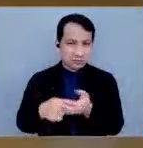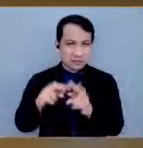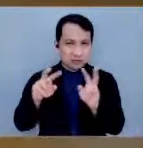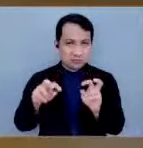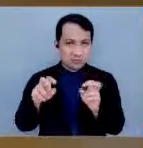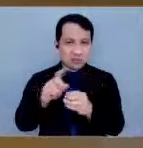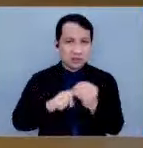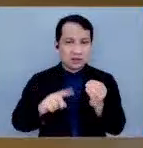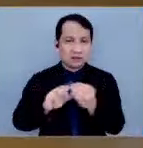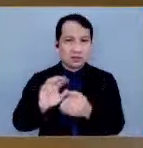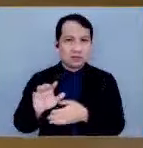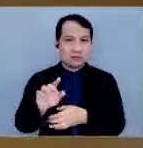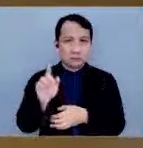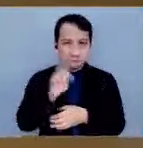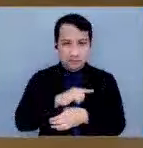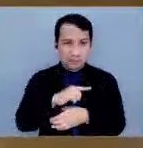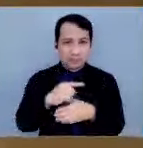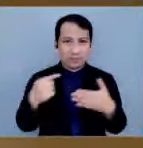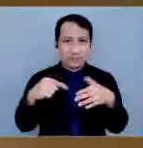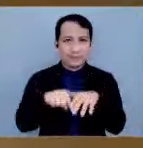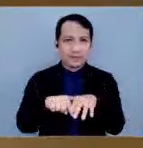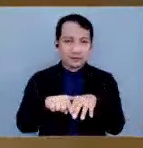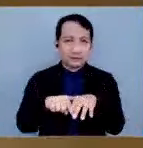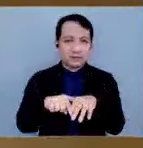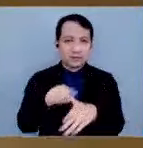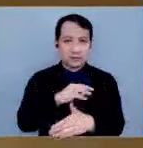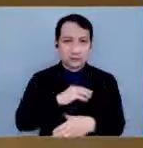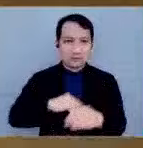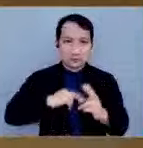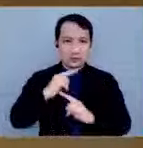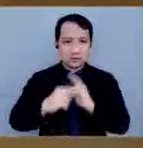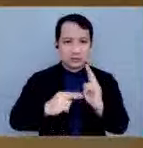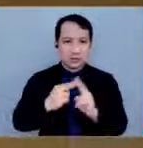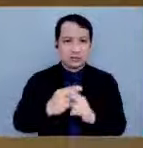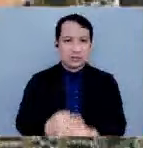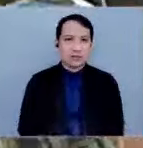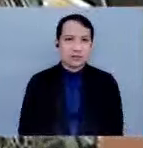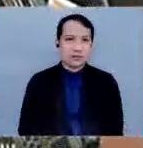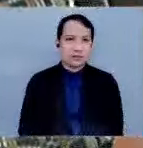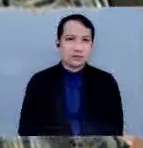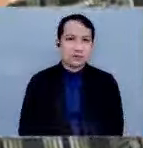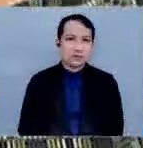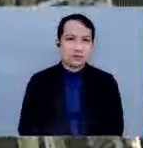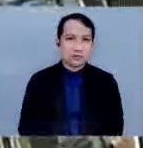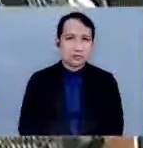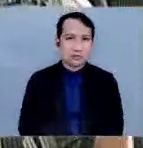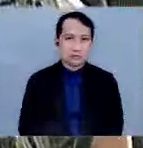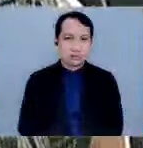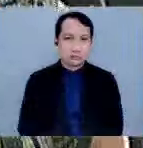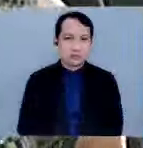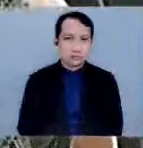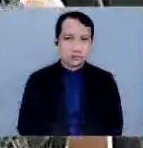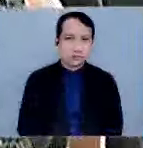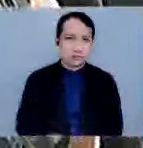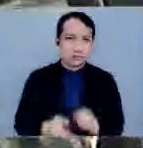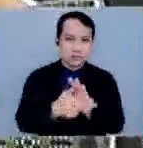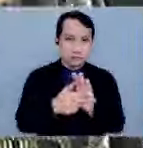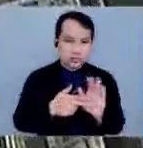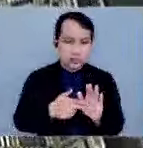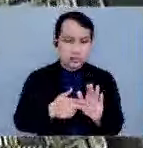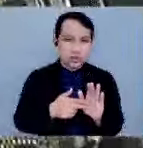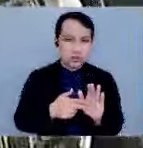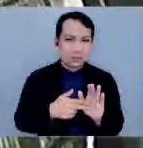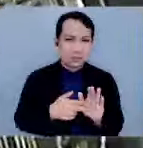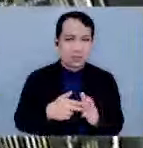umano'y fake inclusivity sa Miss Universe. I just hope that the brand would really take